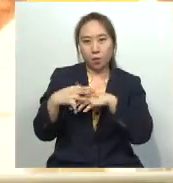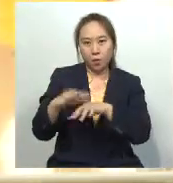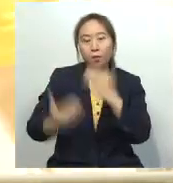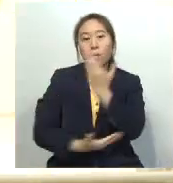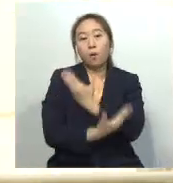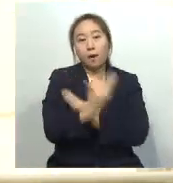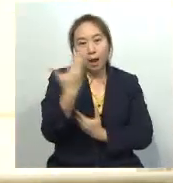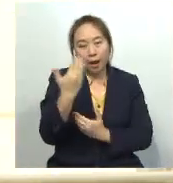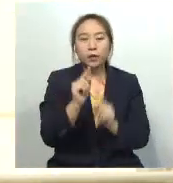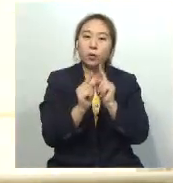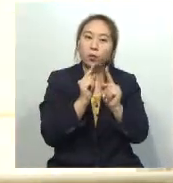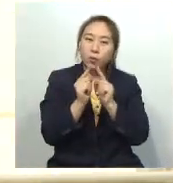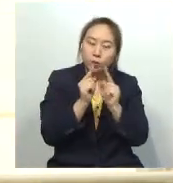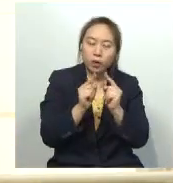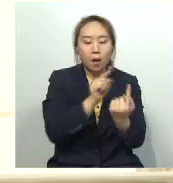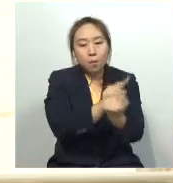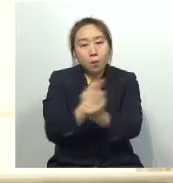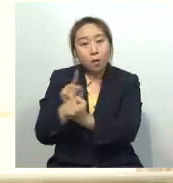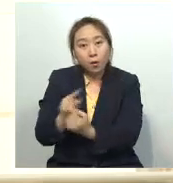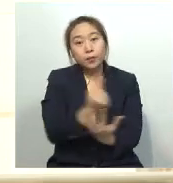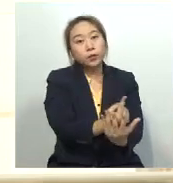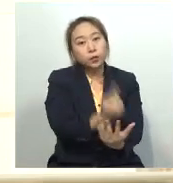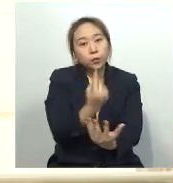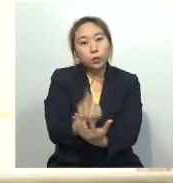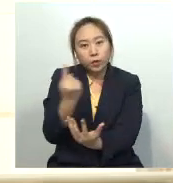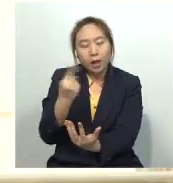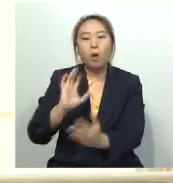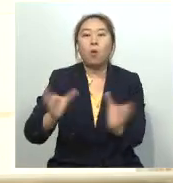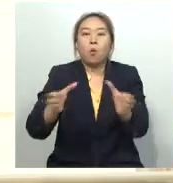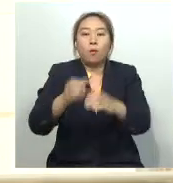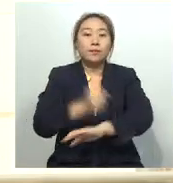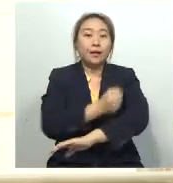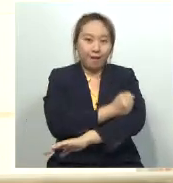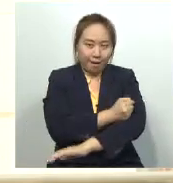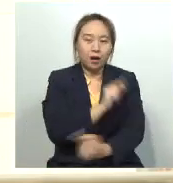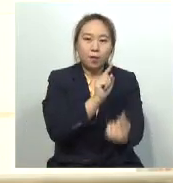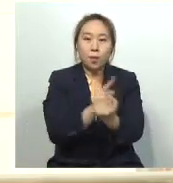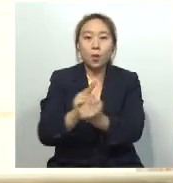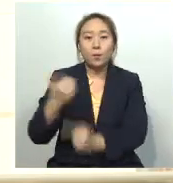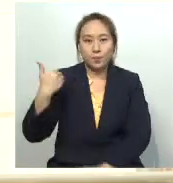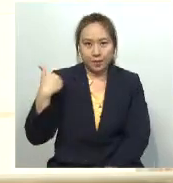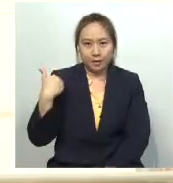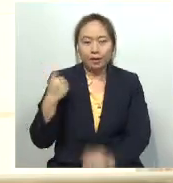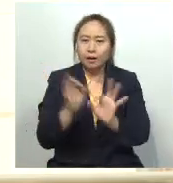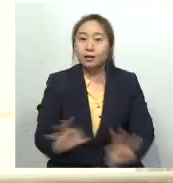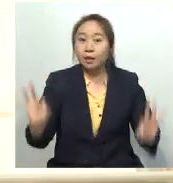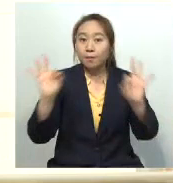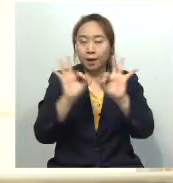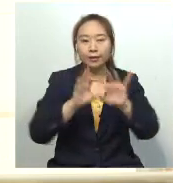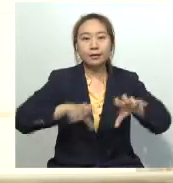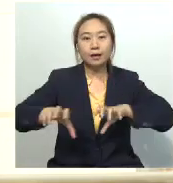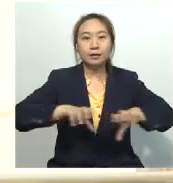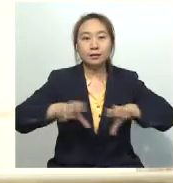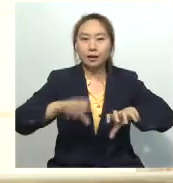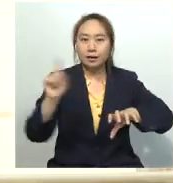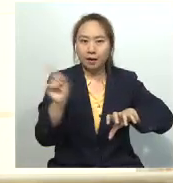สพบปะพูดคุยกับบรรดาตัวแทนนะครับเครือข่ายพี่น้องผู้ใช้แรงงานแน่นอนว่าไฮไลท์สำคัญของการจัดงานนะ